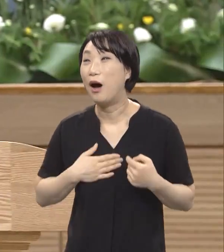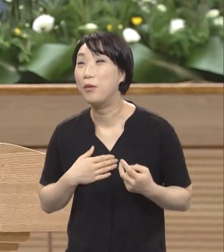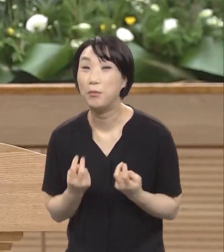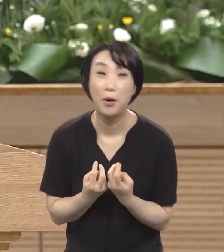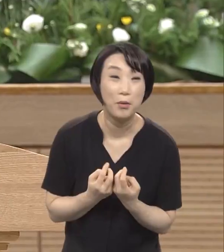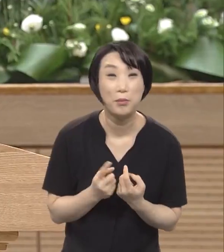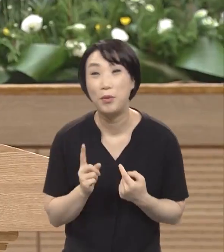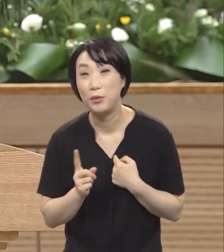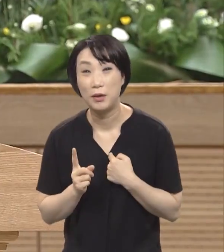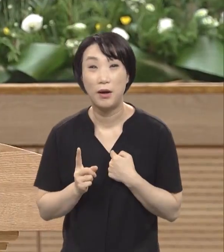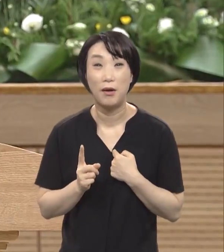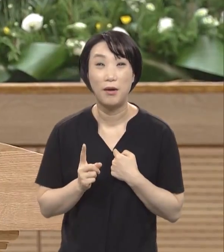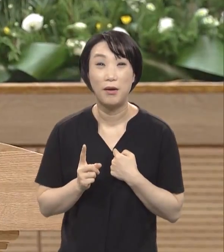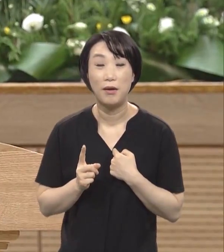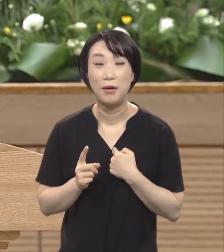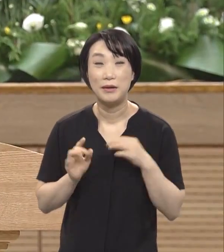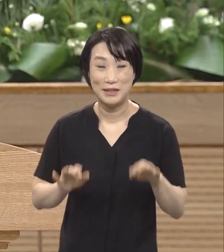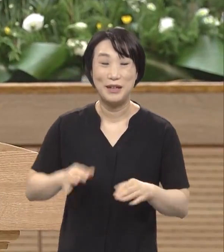하느냐?